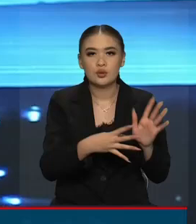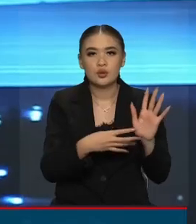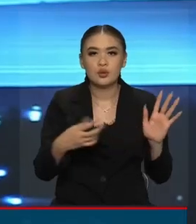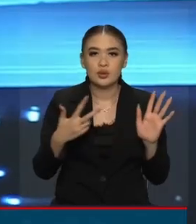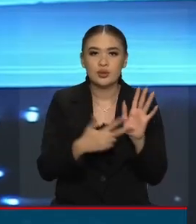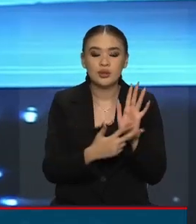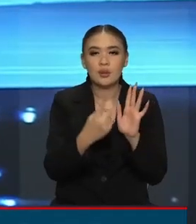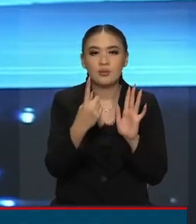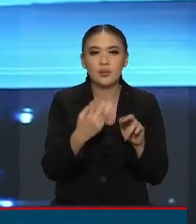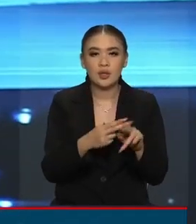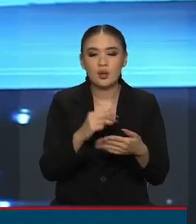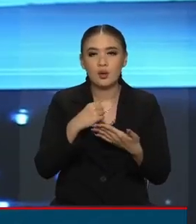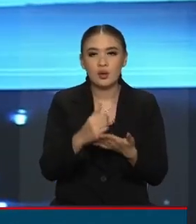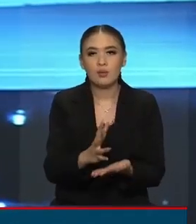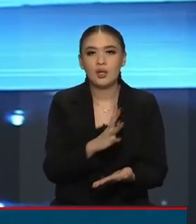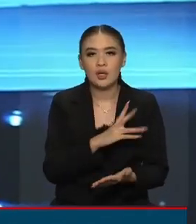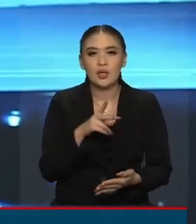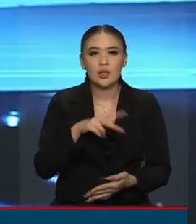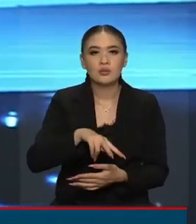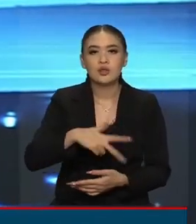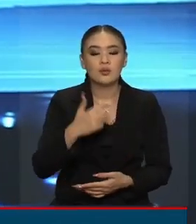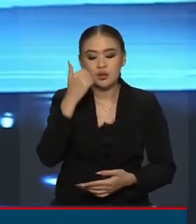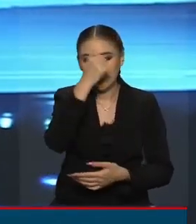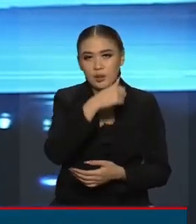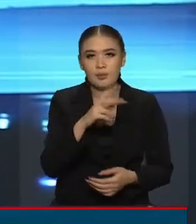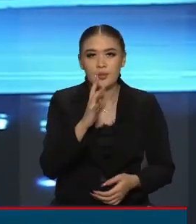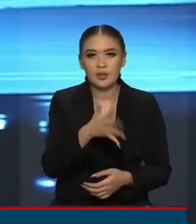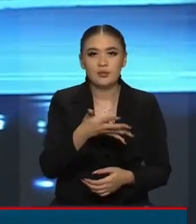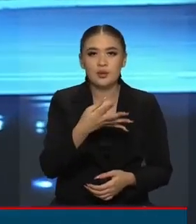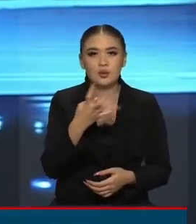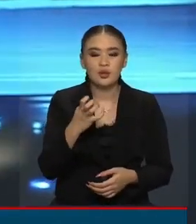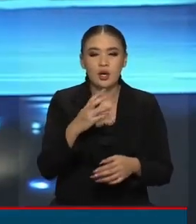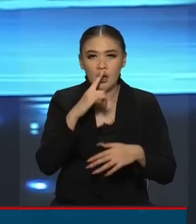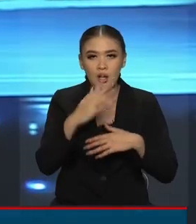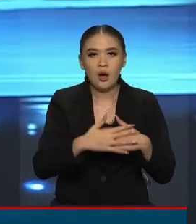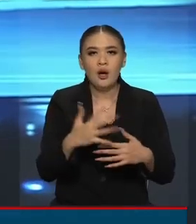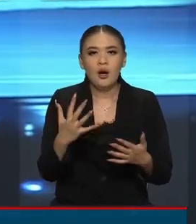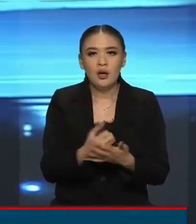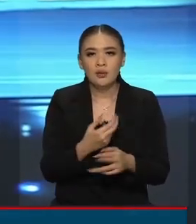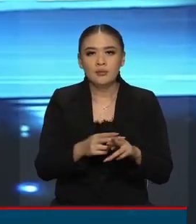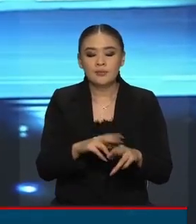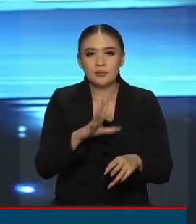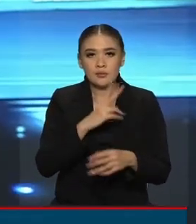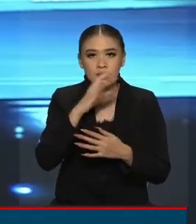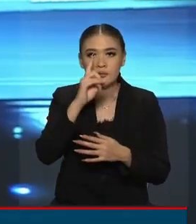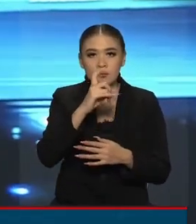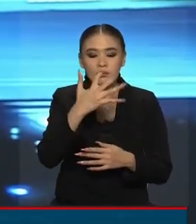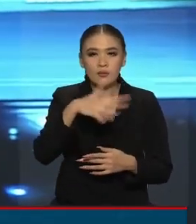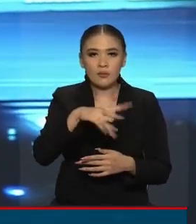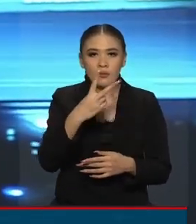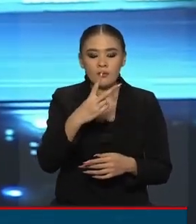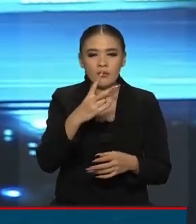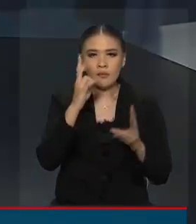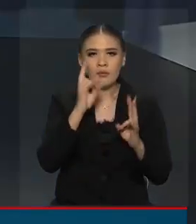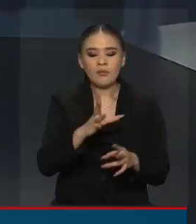4981 оқиға тіркелсе, 2023 жылы 5400-ге жетіп қалған екен. Әрине, өкіншісі 152 адам жарақат